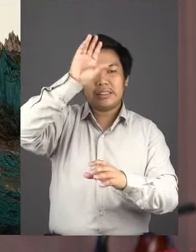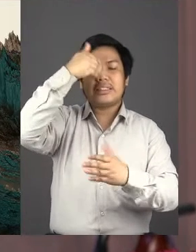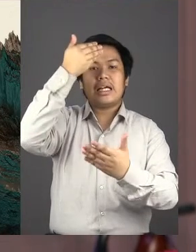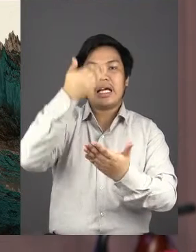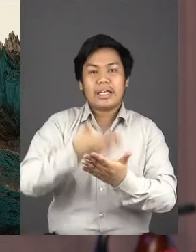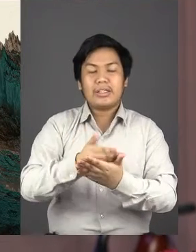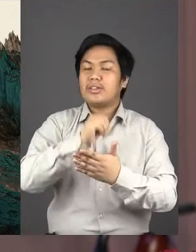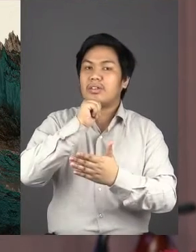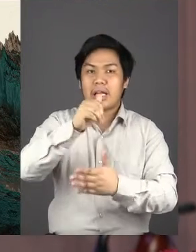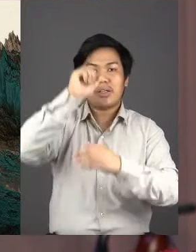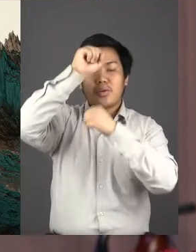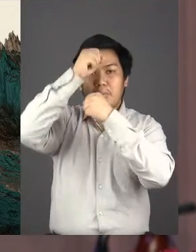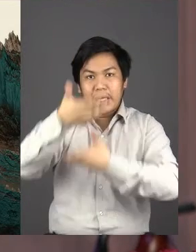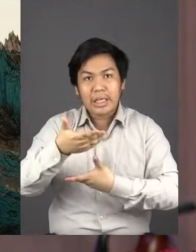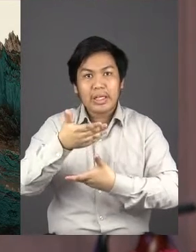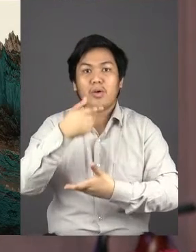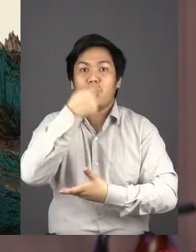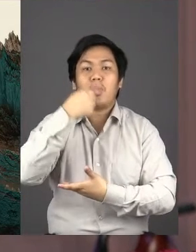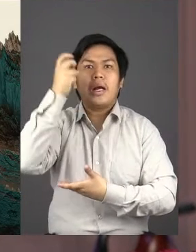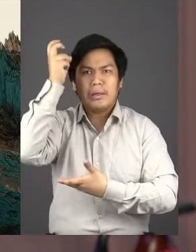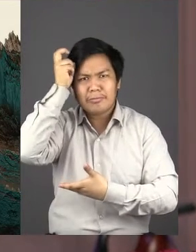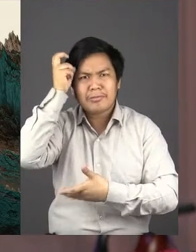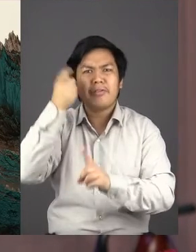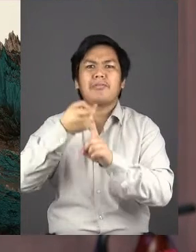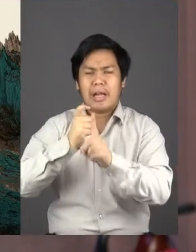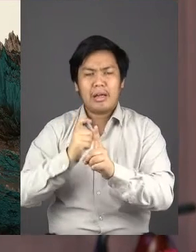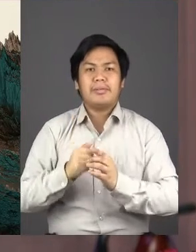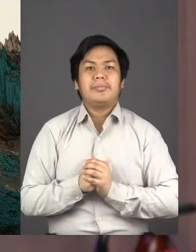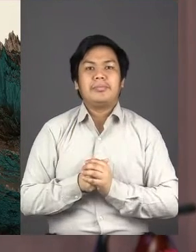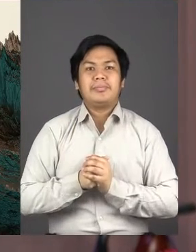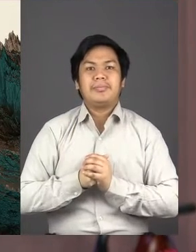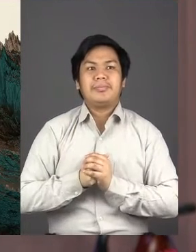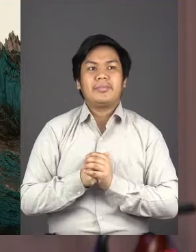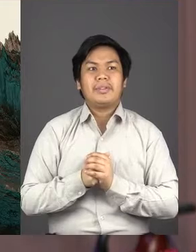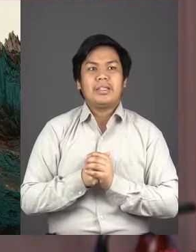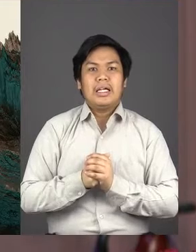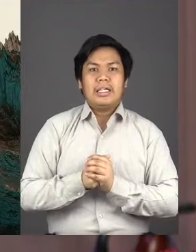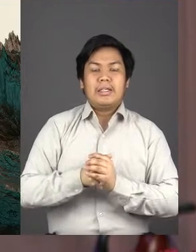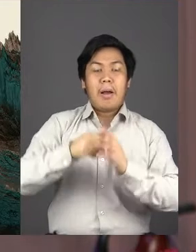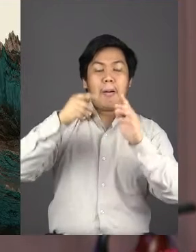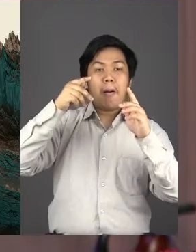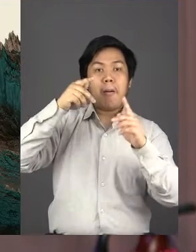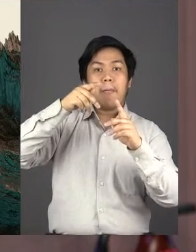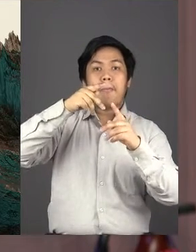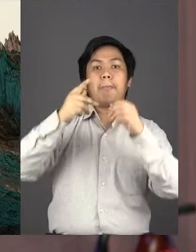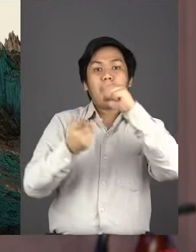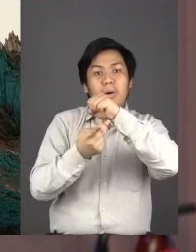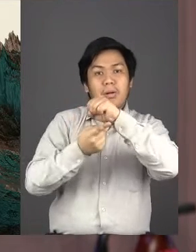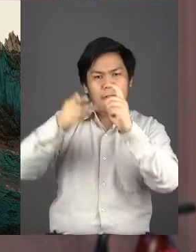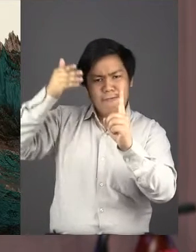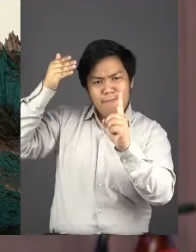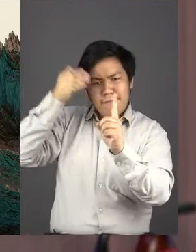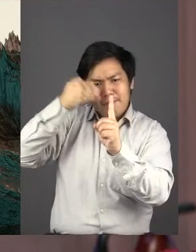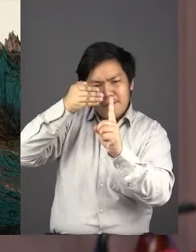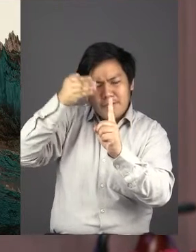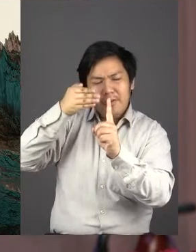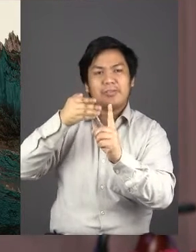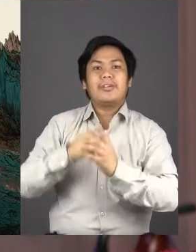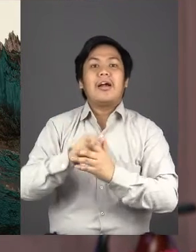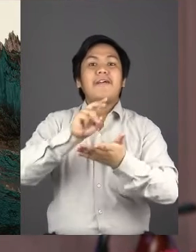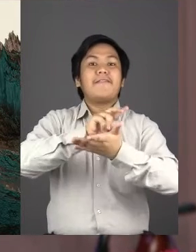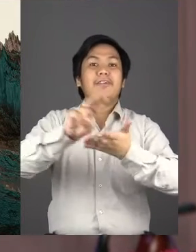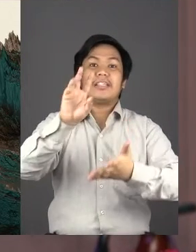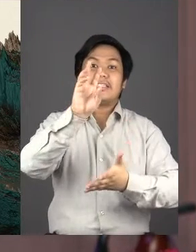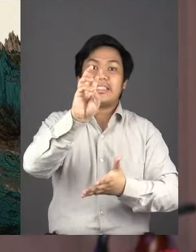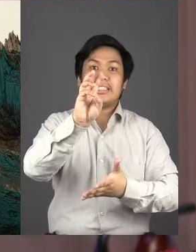of disobedience. Doon po galing yun. Yun po ang tinutukoy ni Pablo dito sa verse 6. Isang